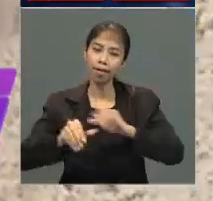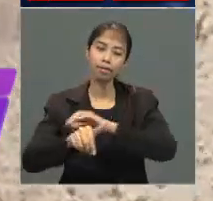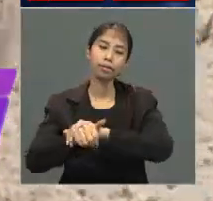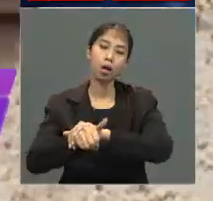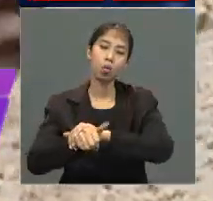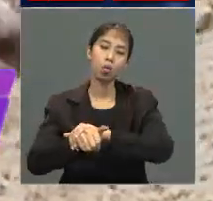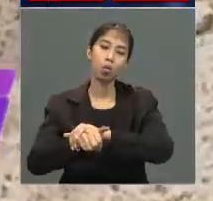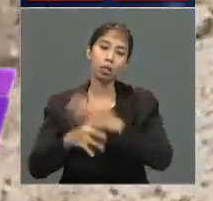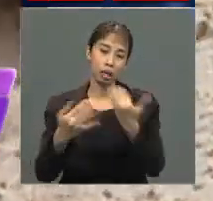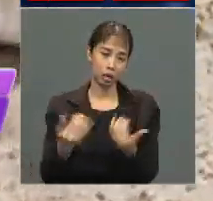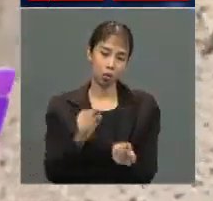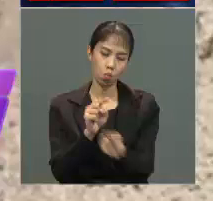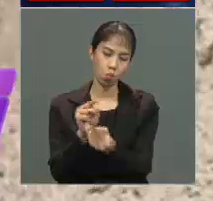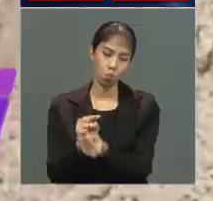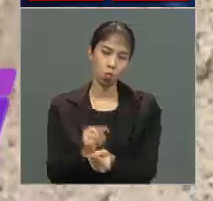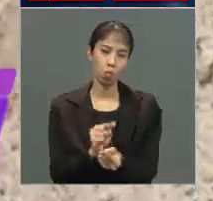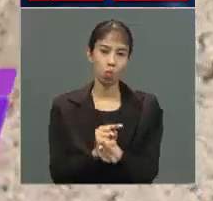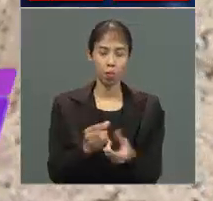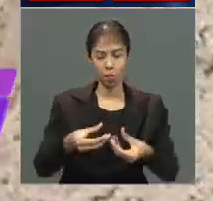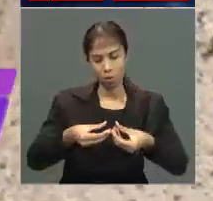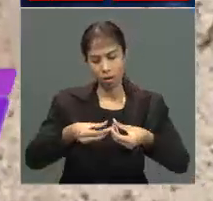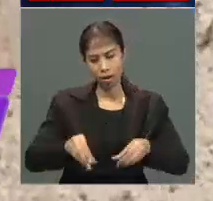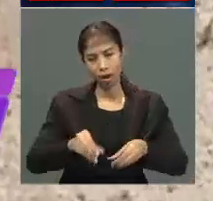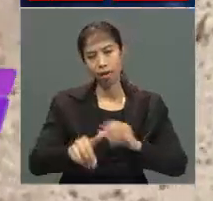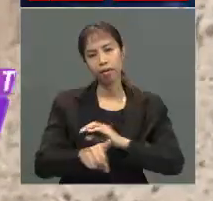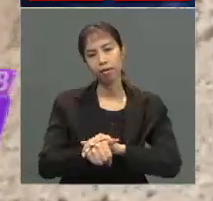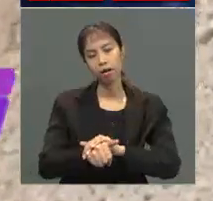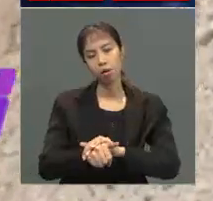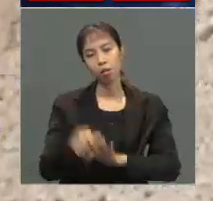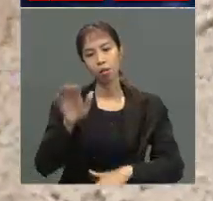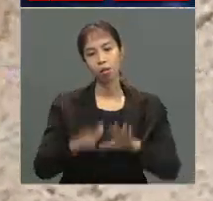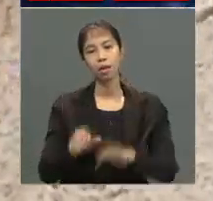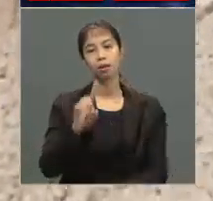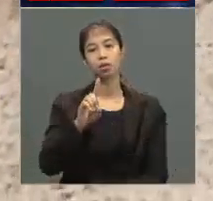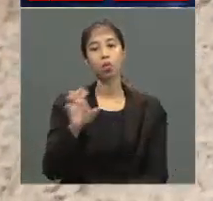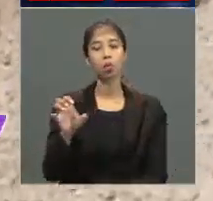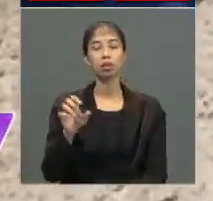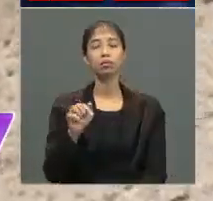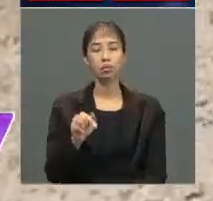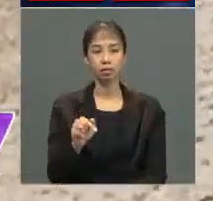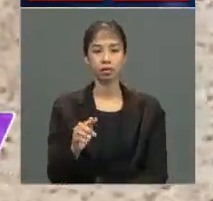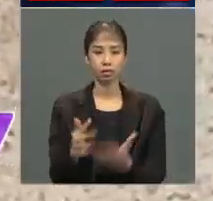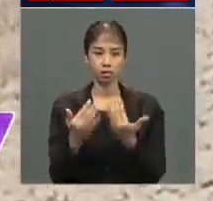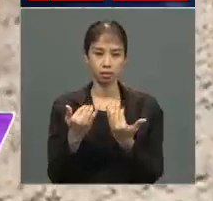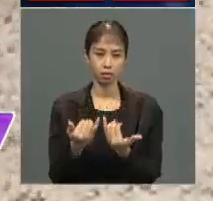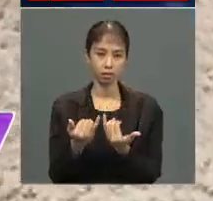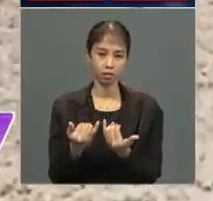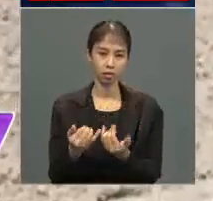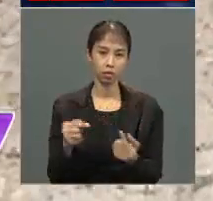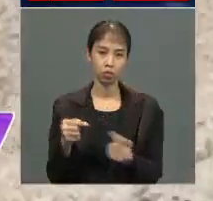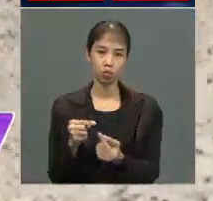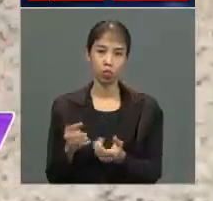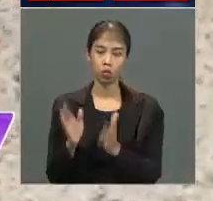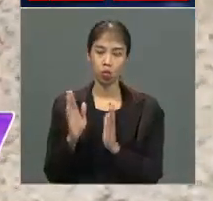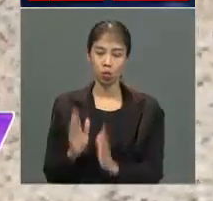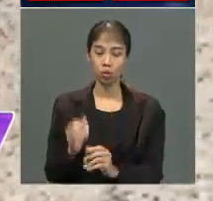อบพบไข่เต่าที่คาดว่าน่าจะเป็นไข่ของเต่ากระประมาณ100ฟองซึ่งเจ้าหน้าที่จากกรมทรัพยากรทางทะเล